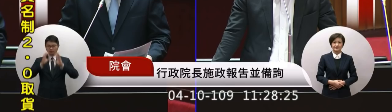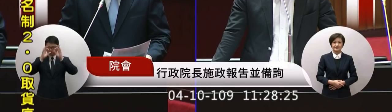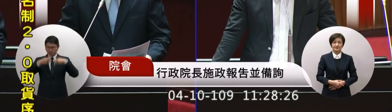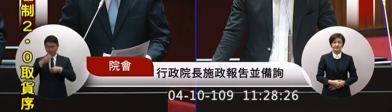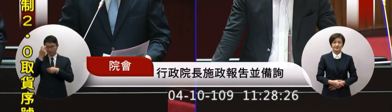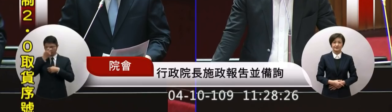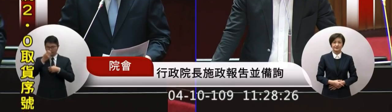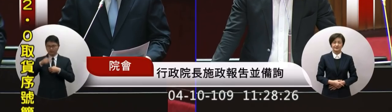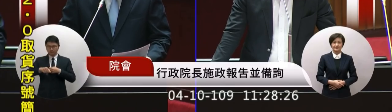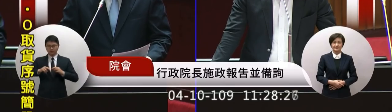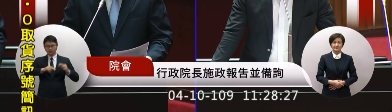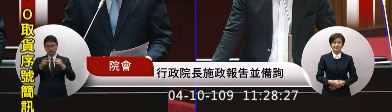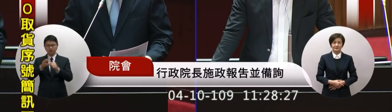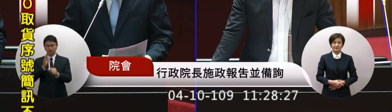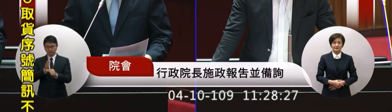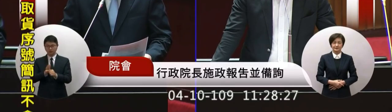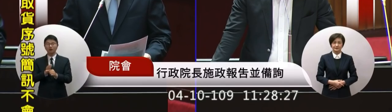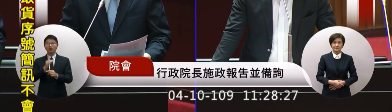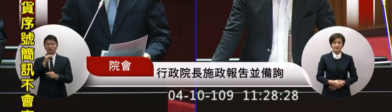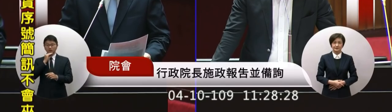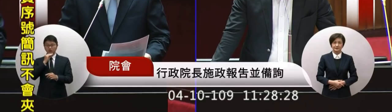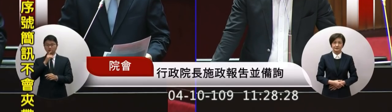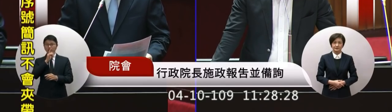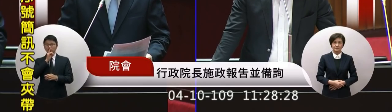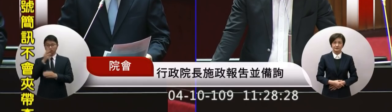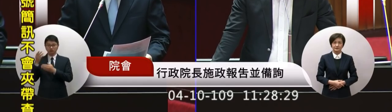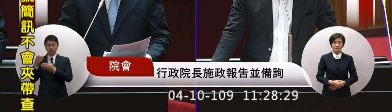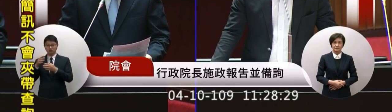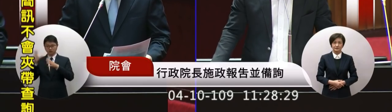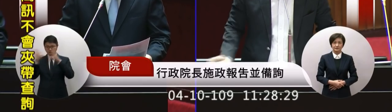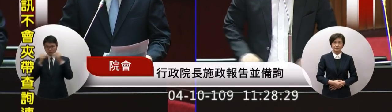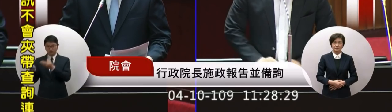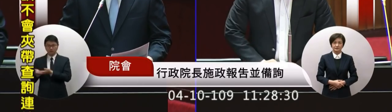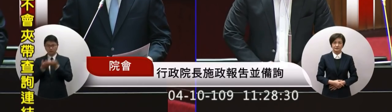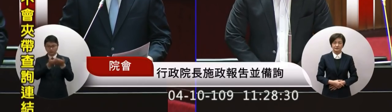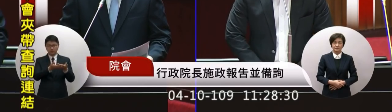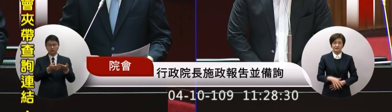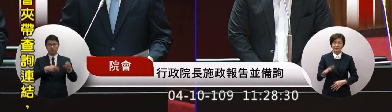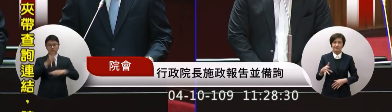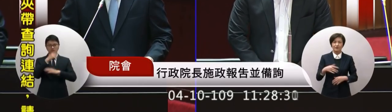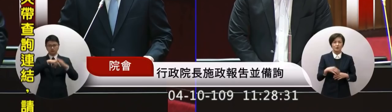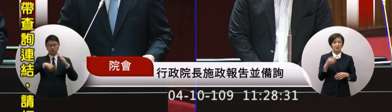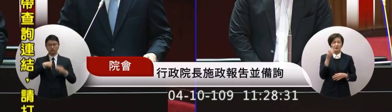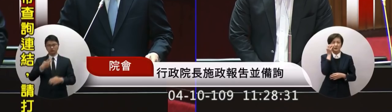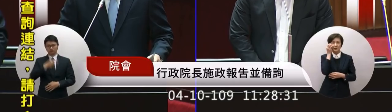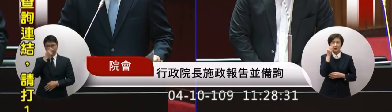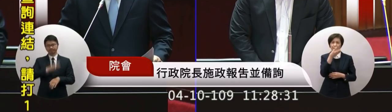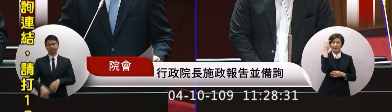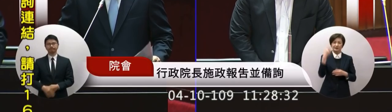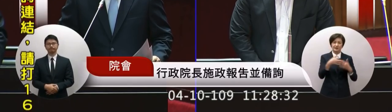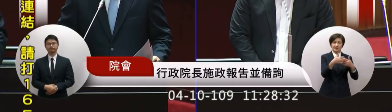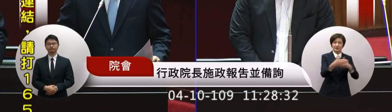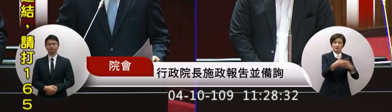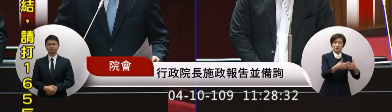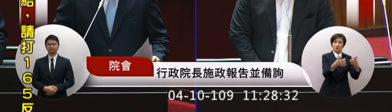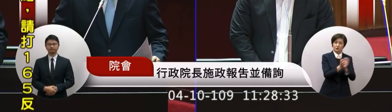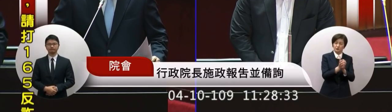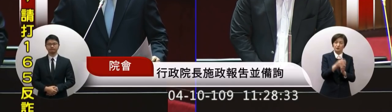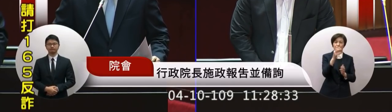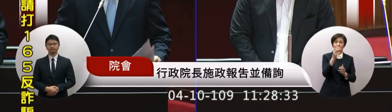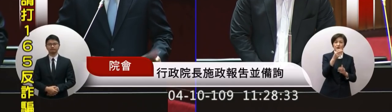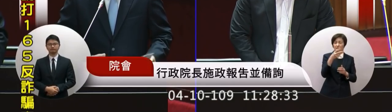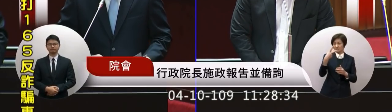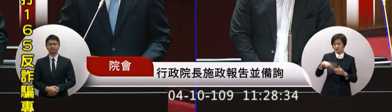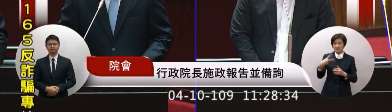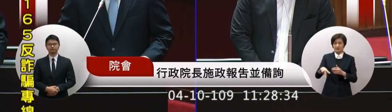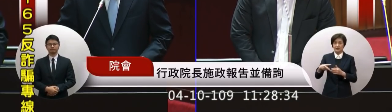当中。啊，伊啊送起来了呢，阮会尽快吼、哦、来甲审查。 咱观察到交通部甲台中市府的沟通沟通的